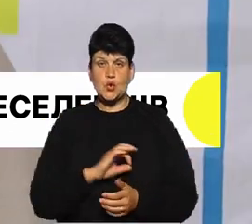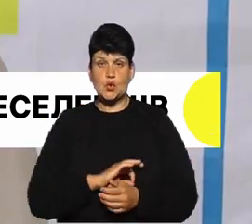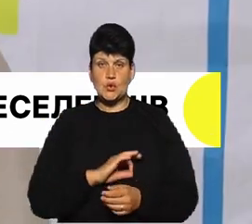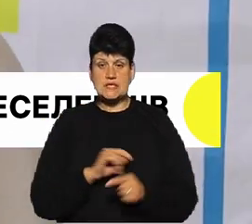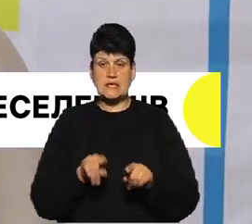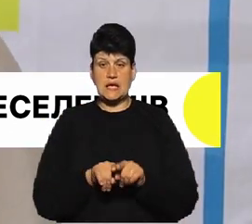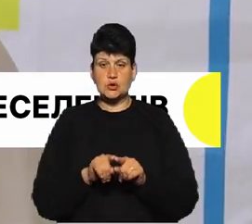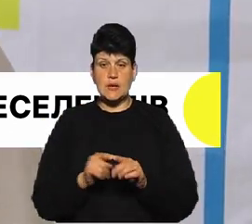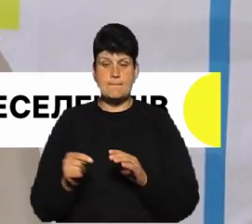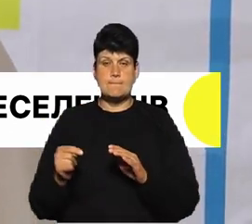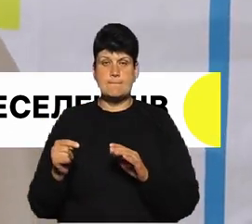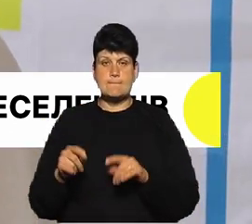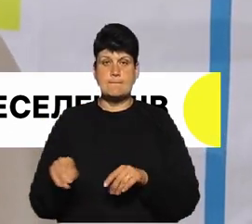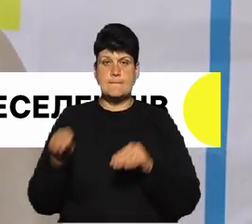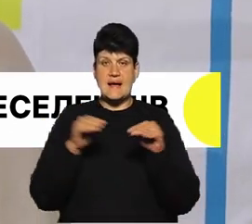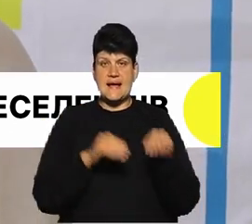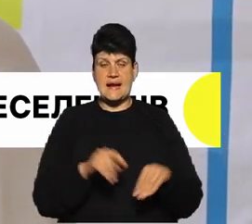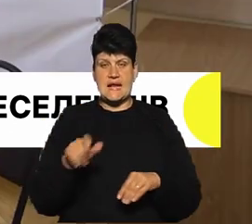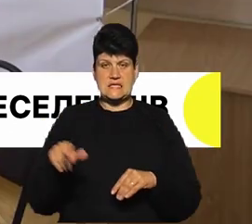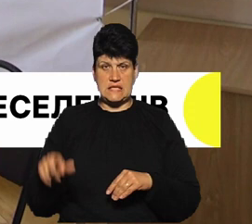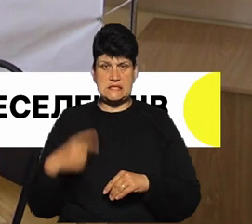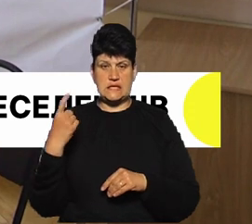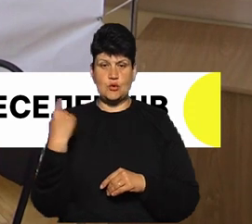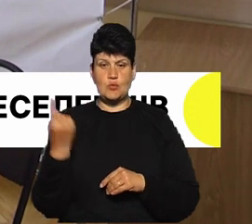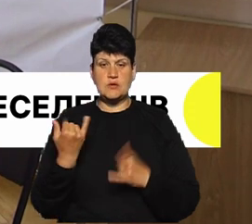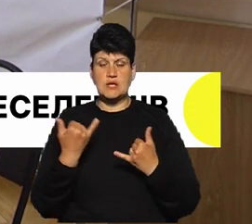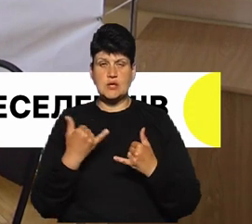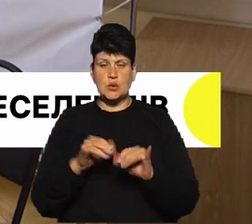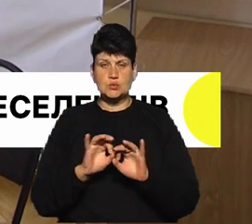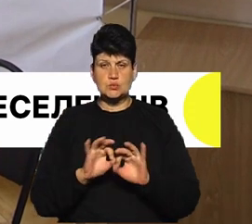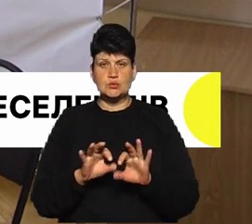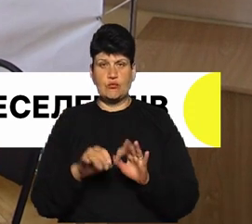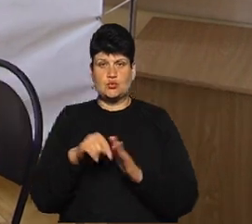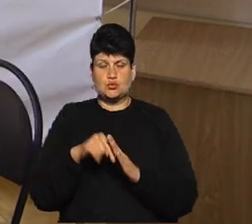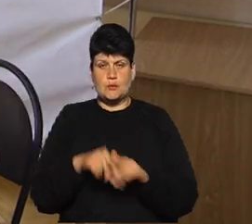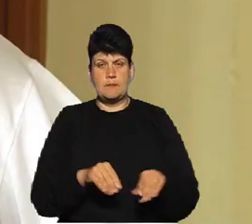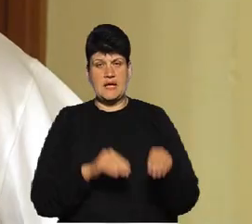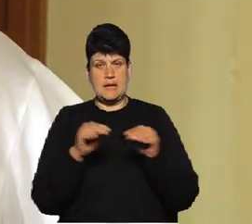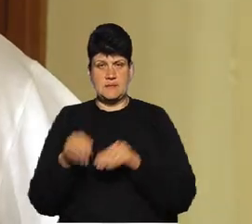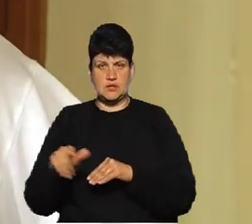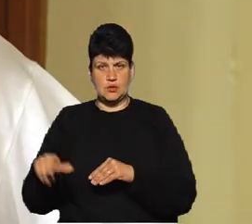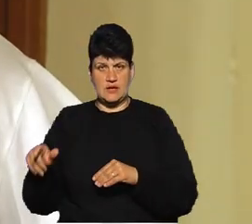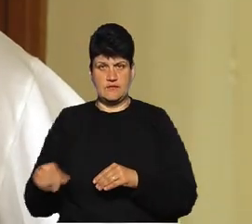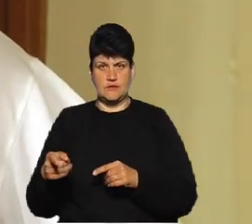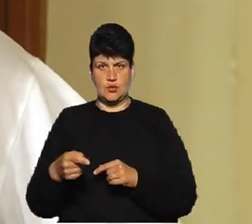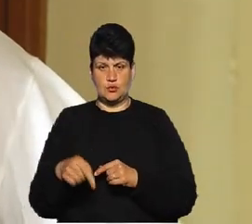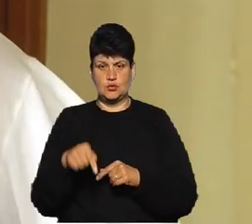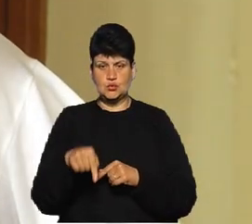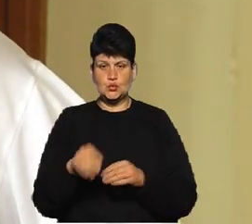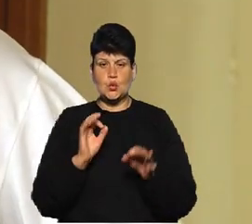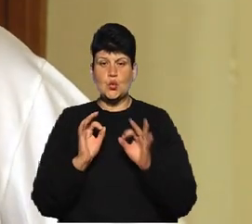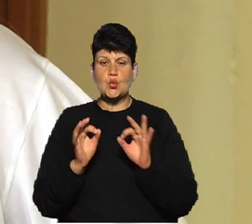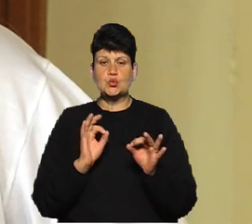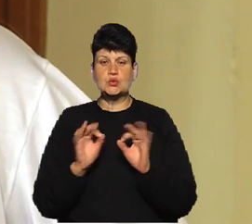переселенка. Дівчина приїхала з Харківщини. Нині консультує внутрішньо переміщених осіб у Тернополі. Тут консультація